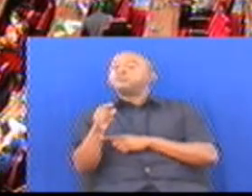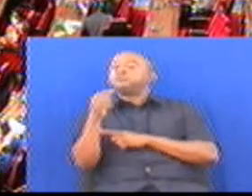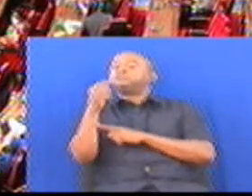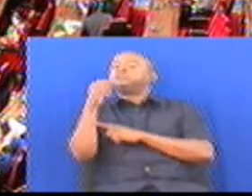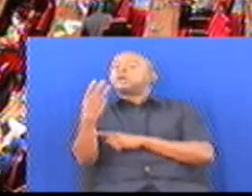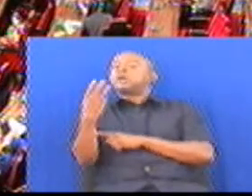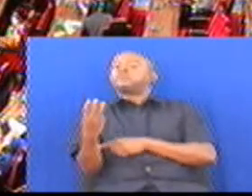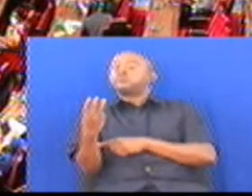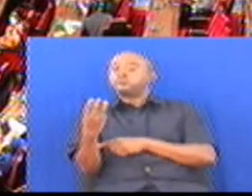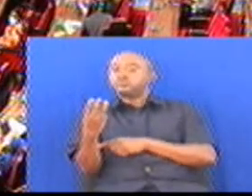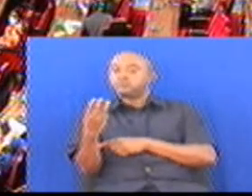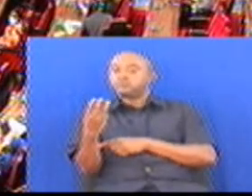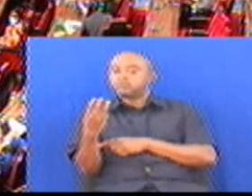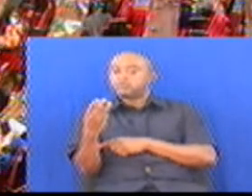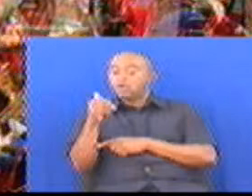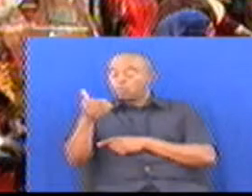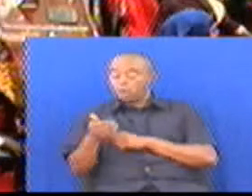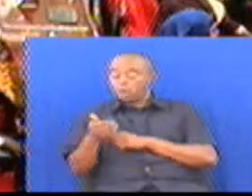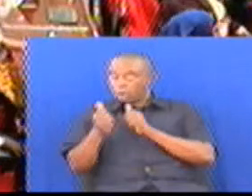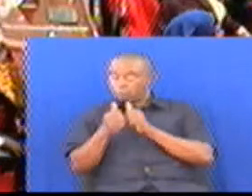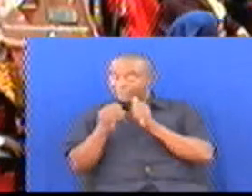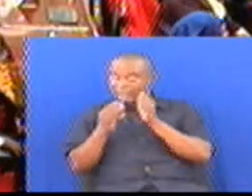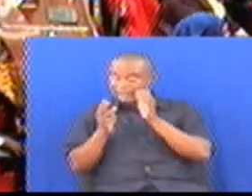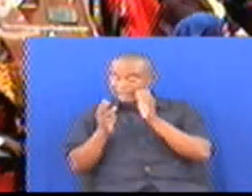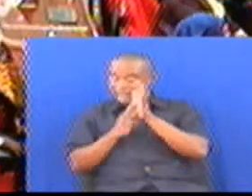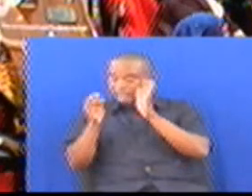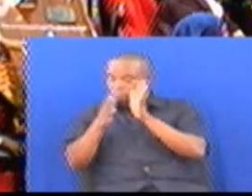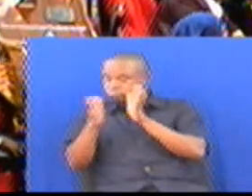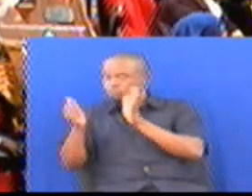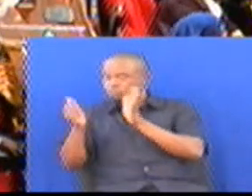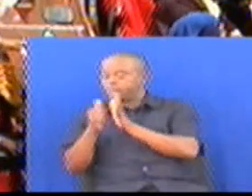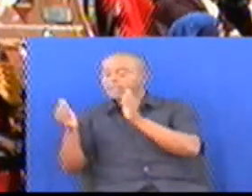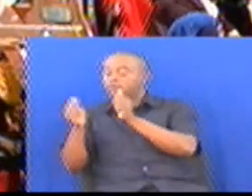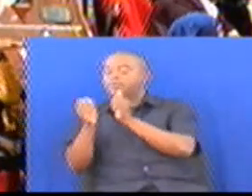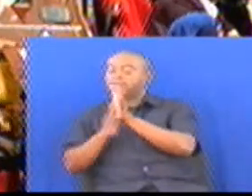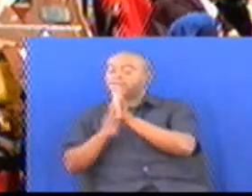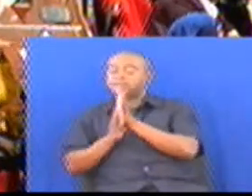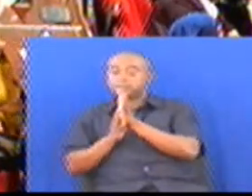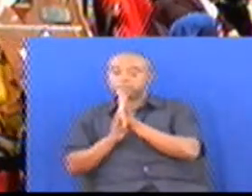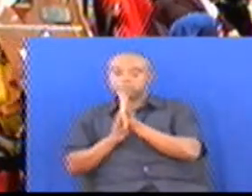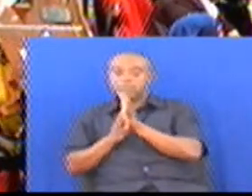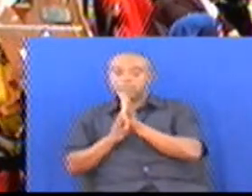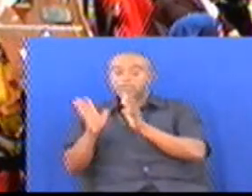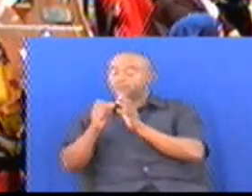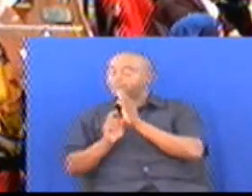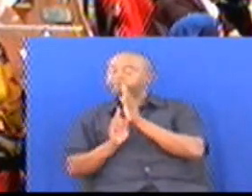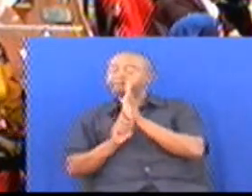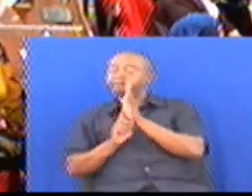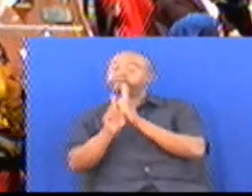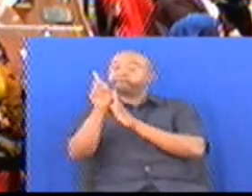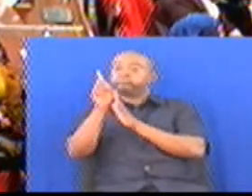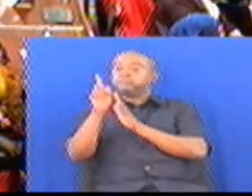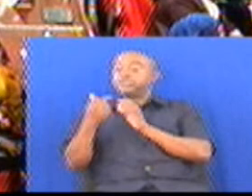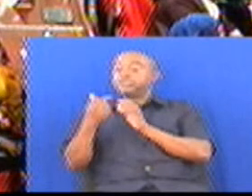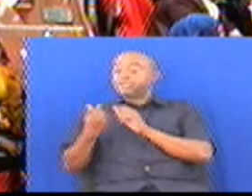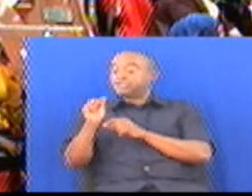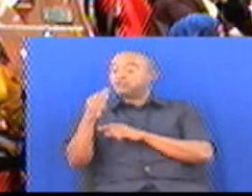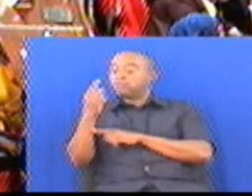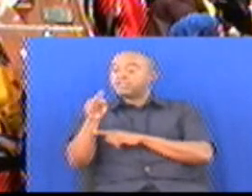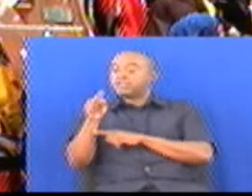1.3 mwaka 2018-19 na kuongezeka zaidi hadi wastani wa shilingi